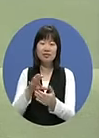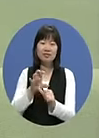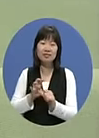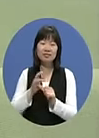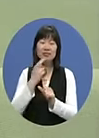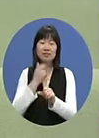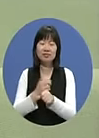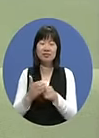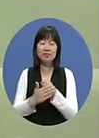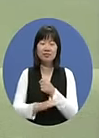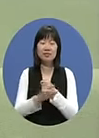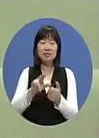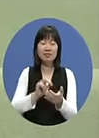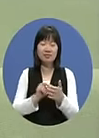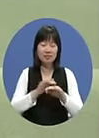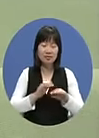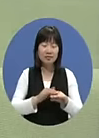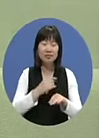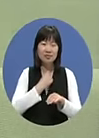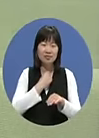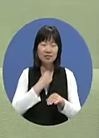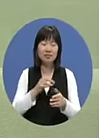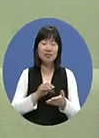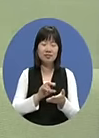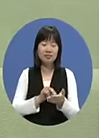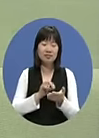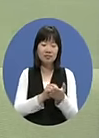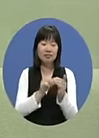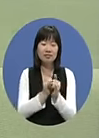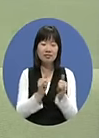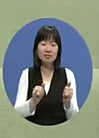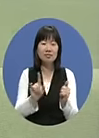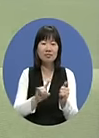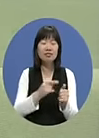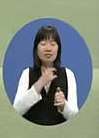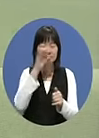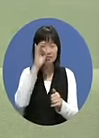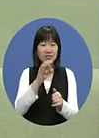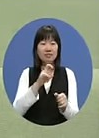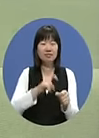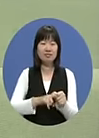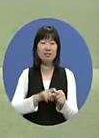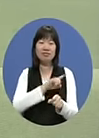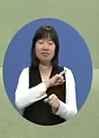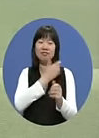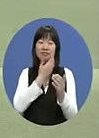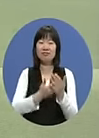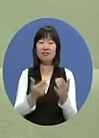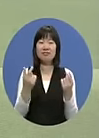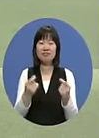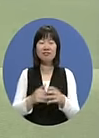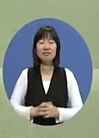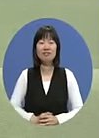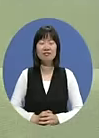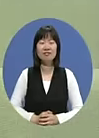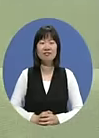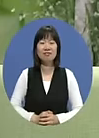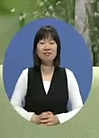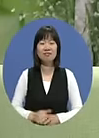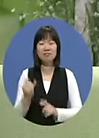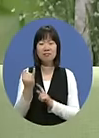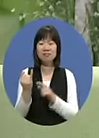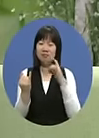그러니까 우리는 문제를 잘 풀려면 문제 출제자가 뭐를 보느냐 그게 그렇죠. 가장 중요하거든요. 그럼 연정장